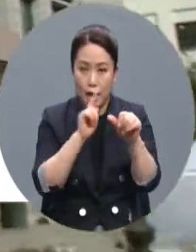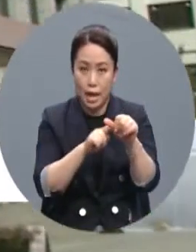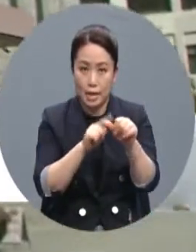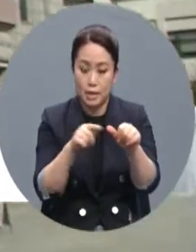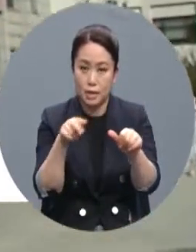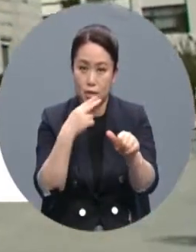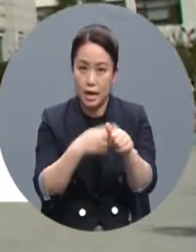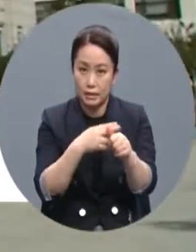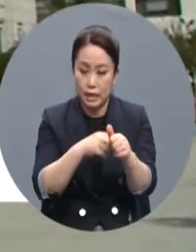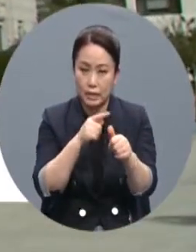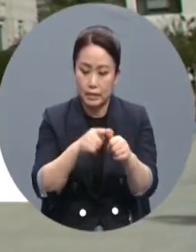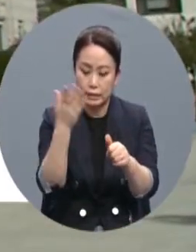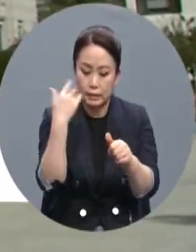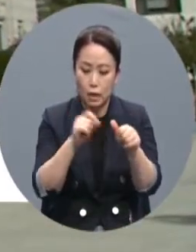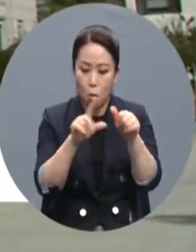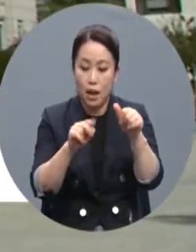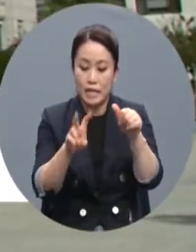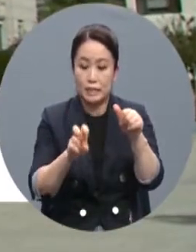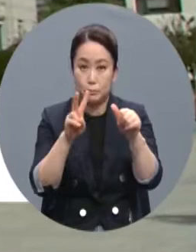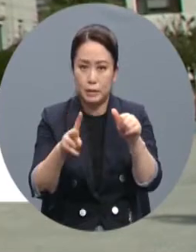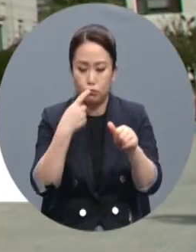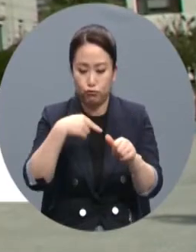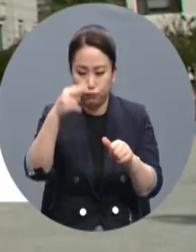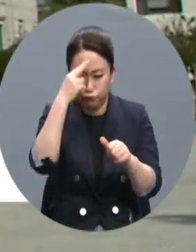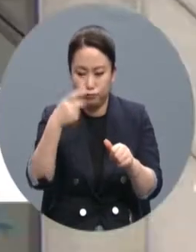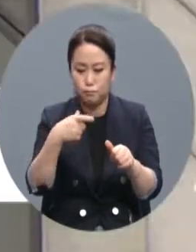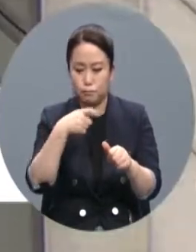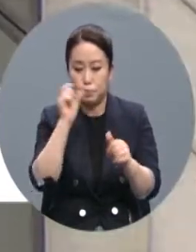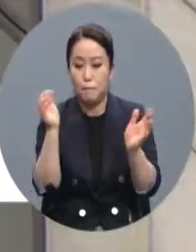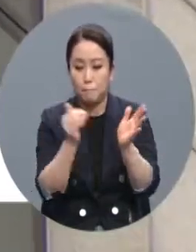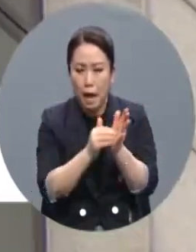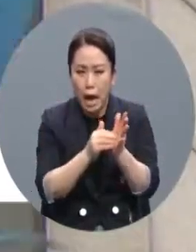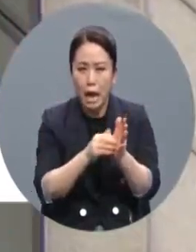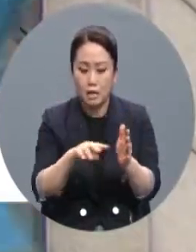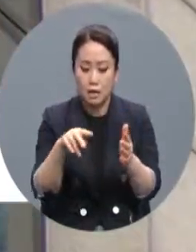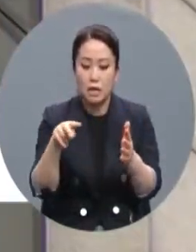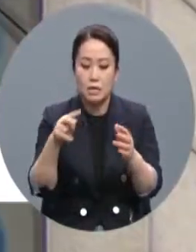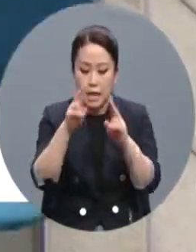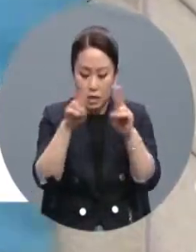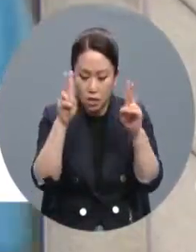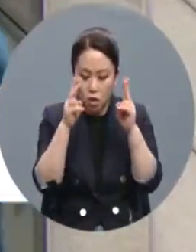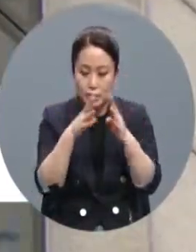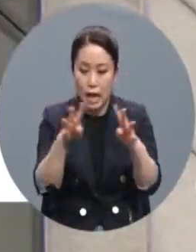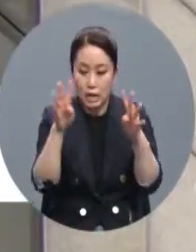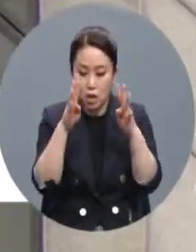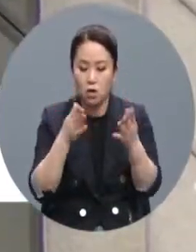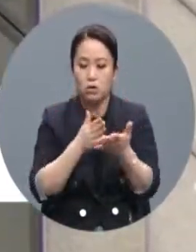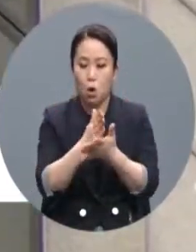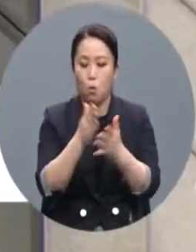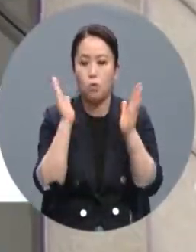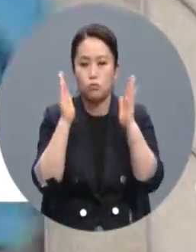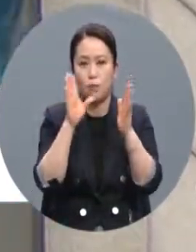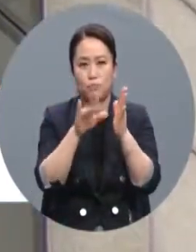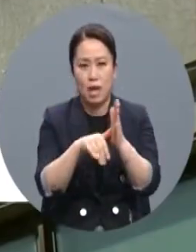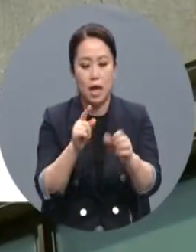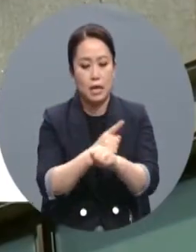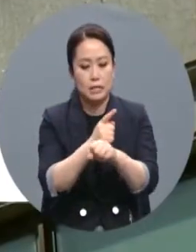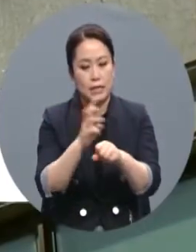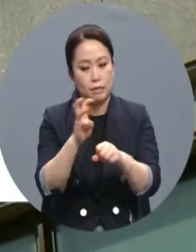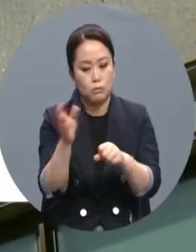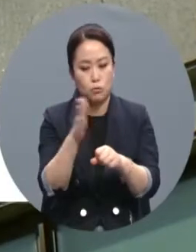지난 22일 술을 마신 채 자신이 맡은 2학년과 3학년 전공 수업에서 1시간 반 가량의 온라인 강의를